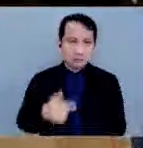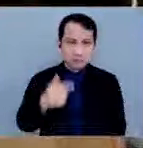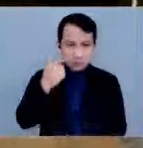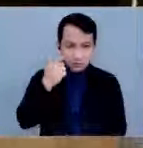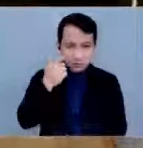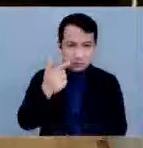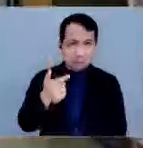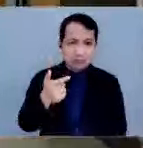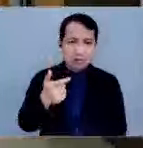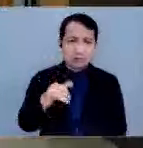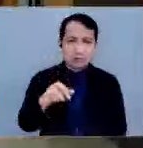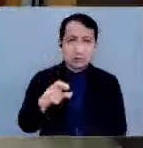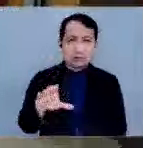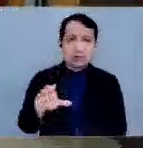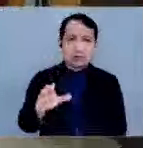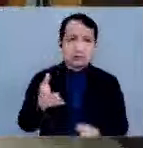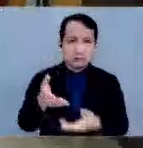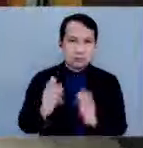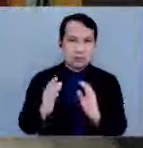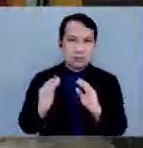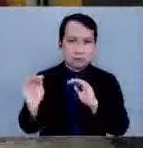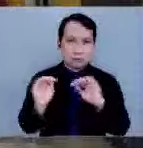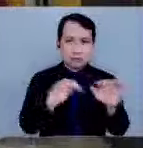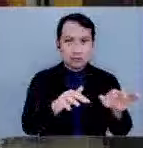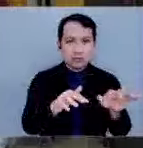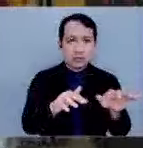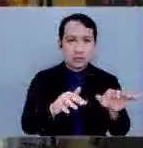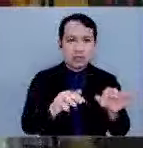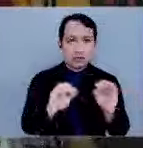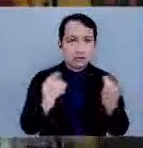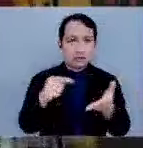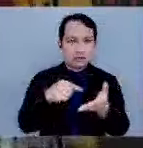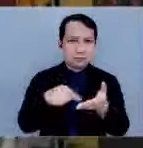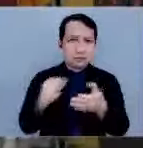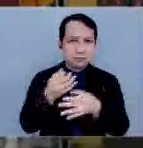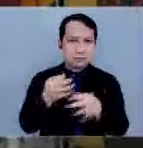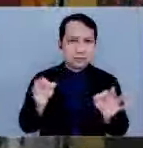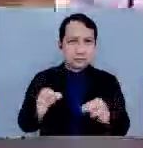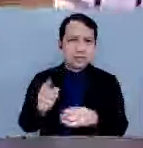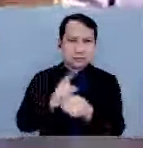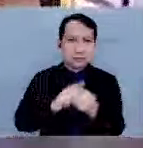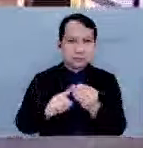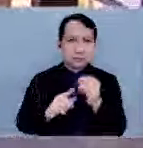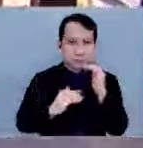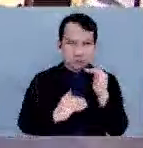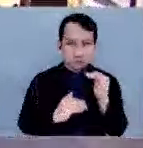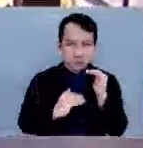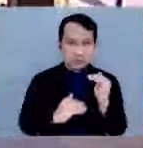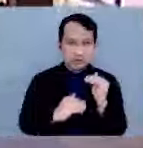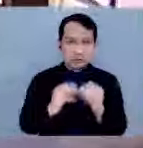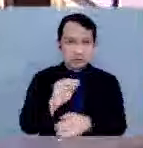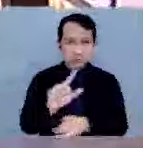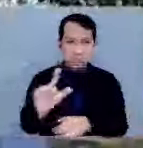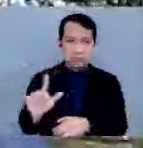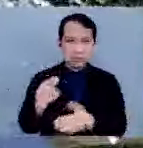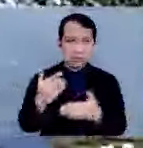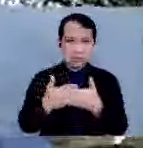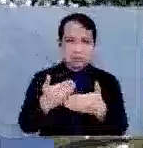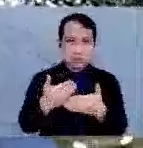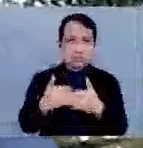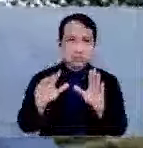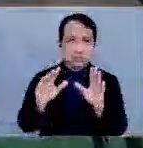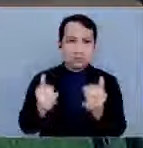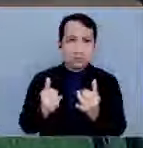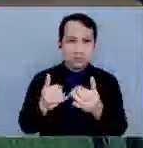mall operator ay pabor na idaos doon ang halalan ng walang bayad. Pero posibleng limitahan lang ito sa mga mall na malapit sa mga barangay o mga